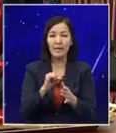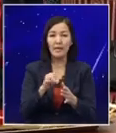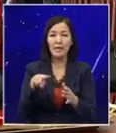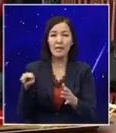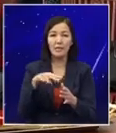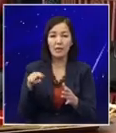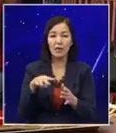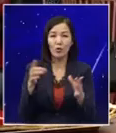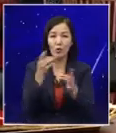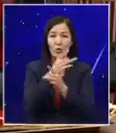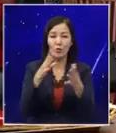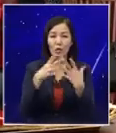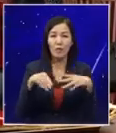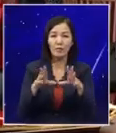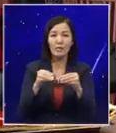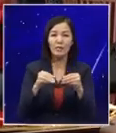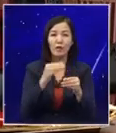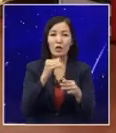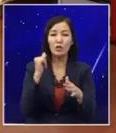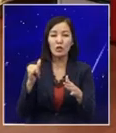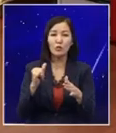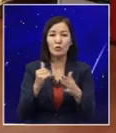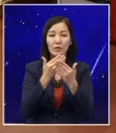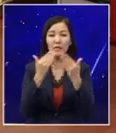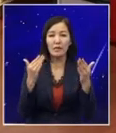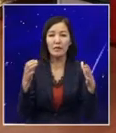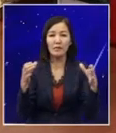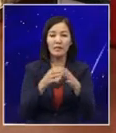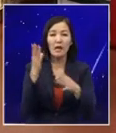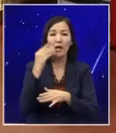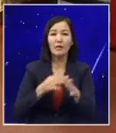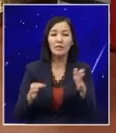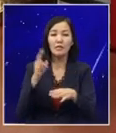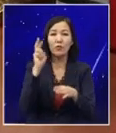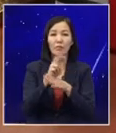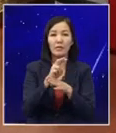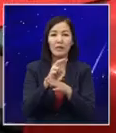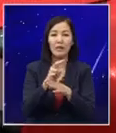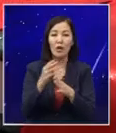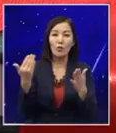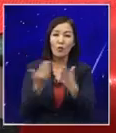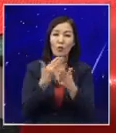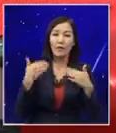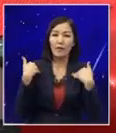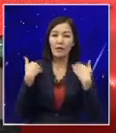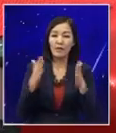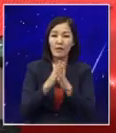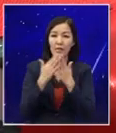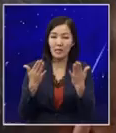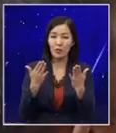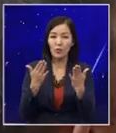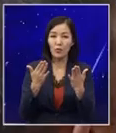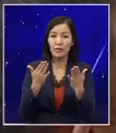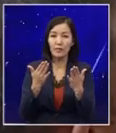литературы и культурной общественности ЖТСУ. В стенах библиотеки делегация из Алматинской области презентовала книгу «Адамзаттың Абайы». В